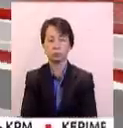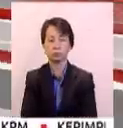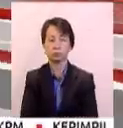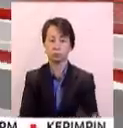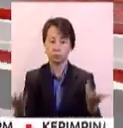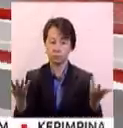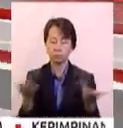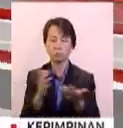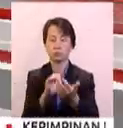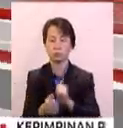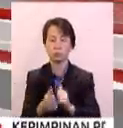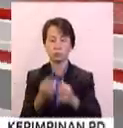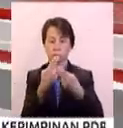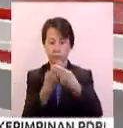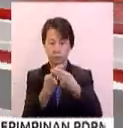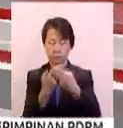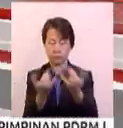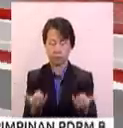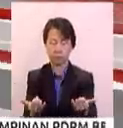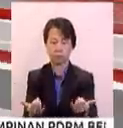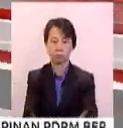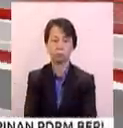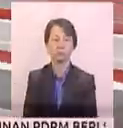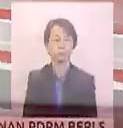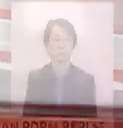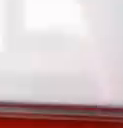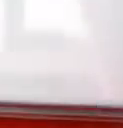Sekian berita sukan, hashtag selepas ini.